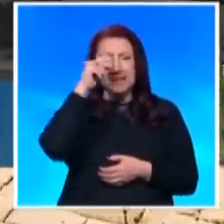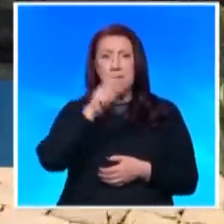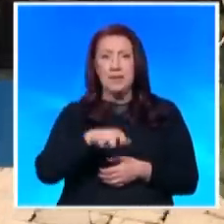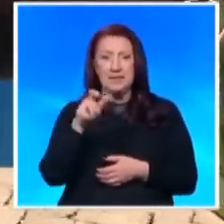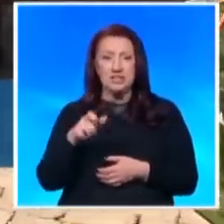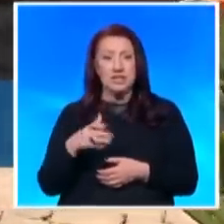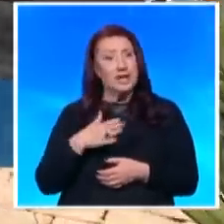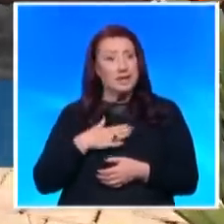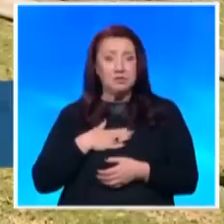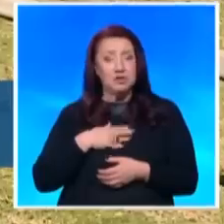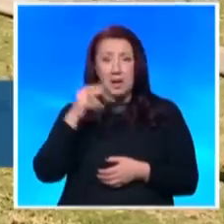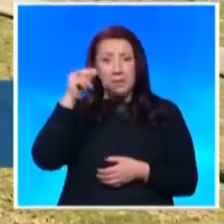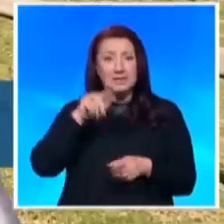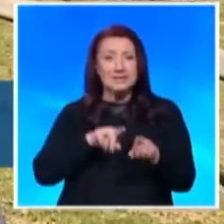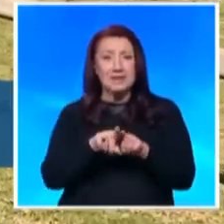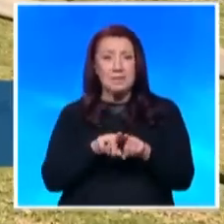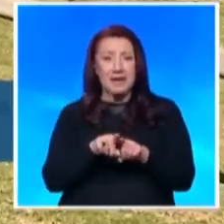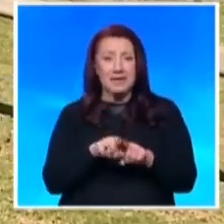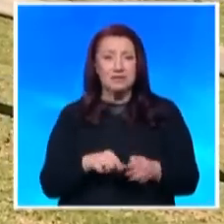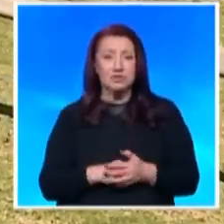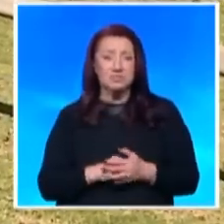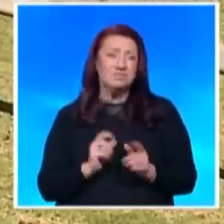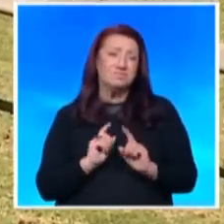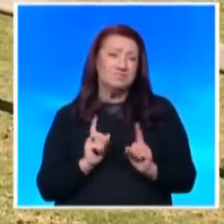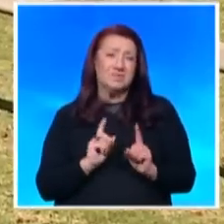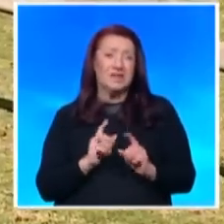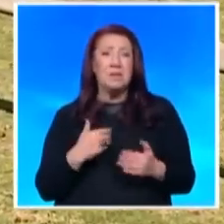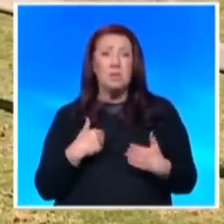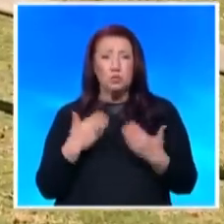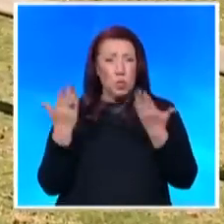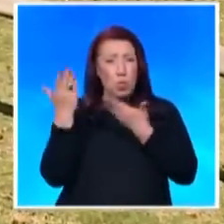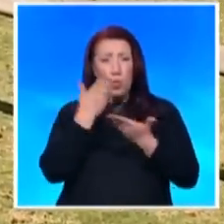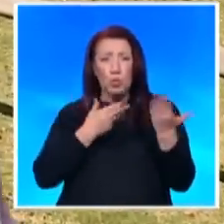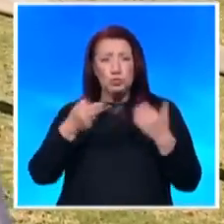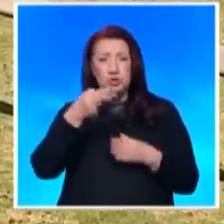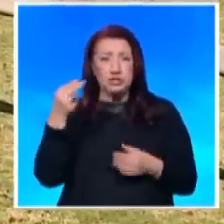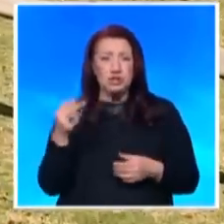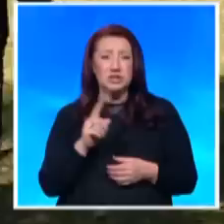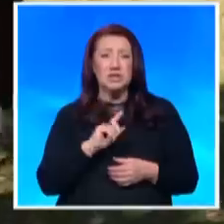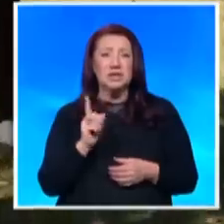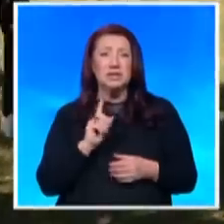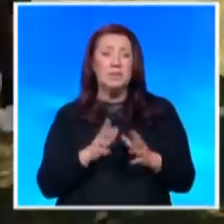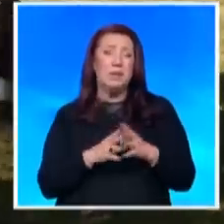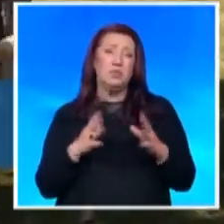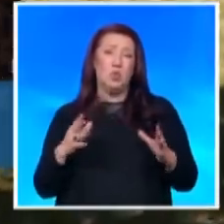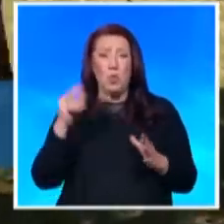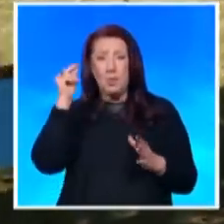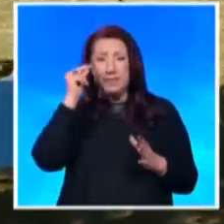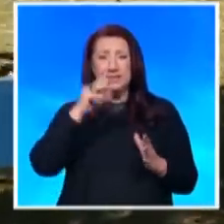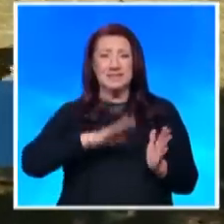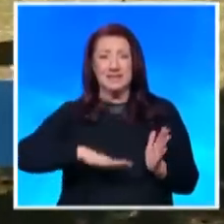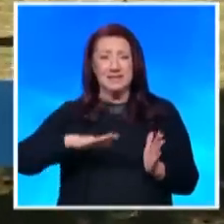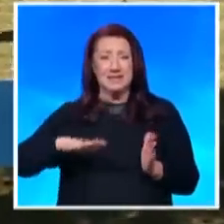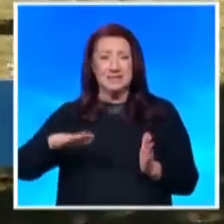Не много. Що? В моя училище няма много български деца. Връщаме се